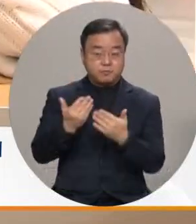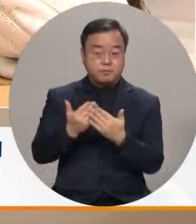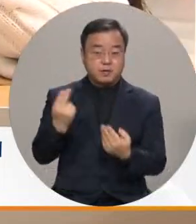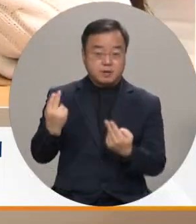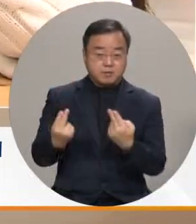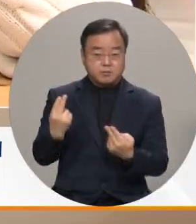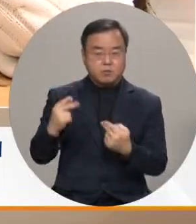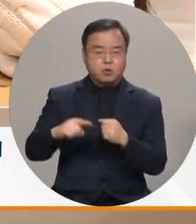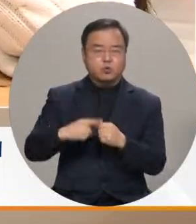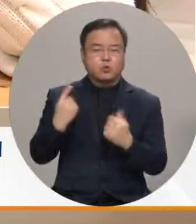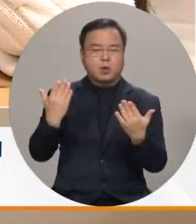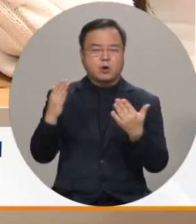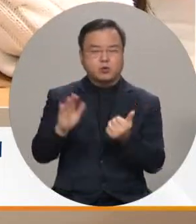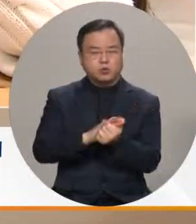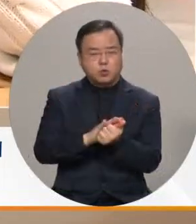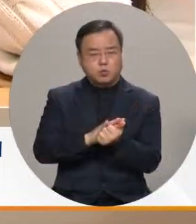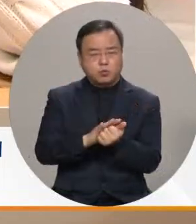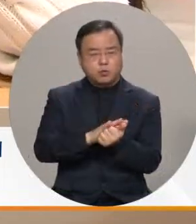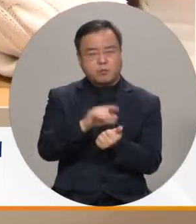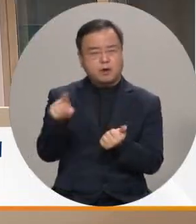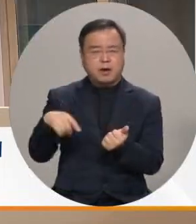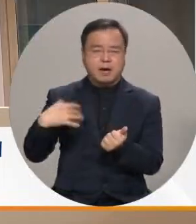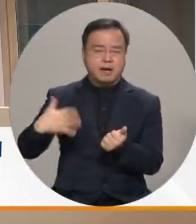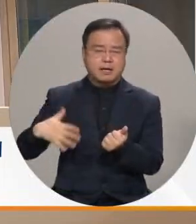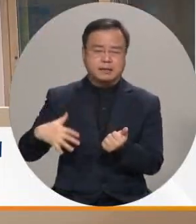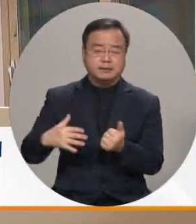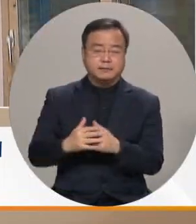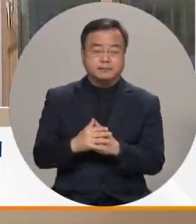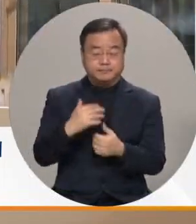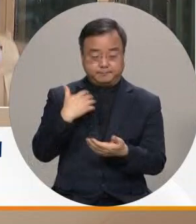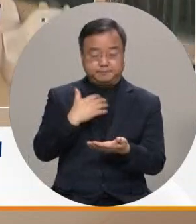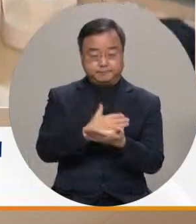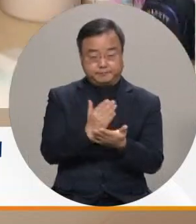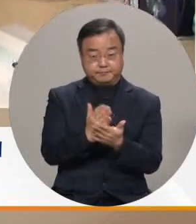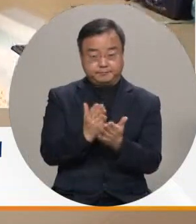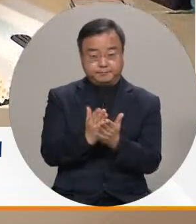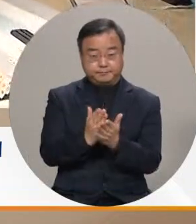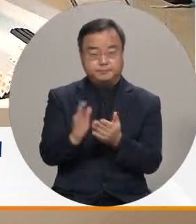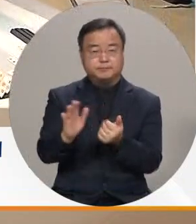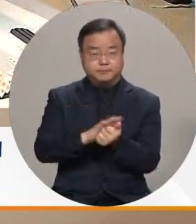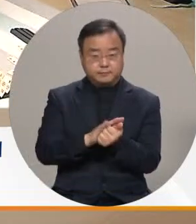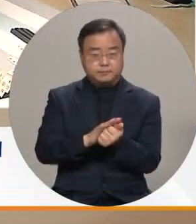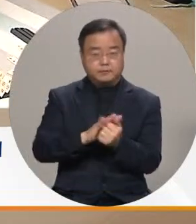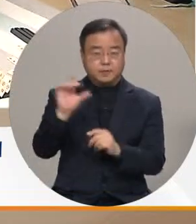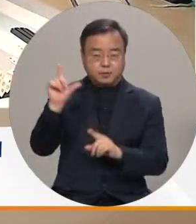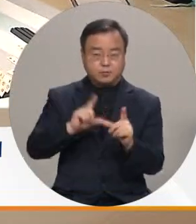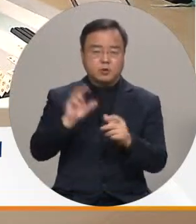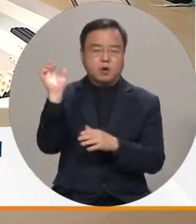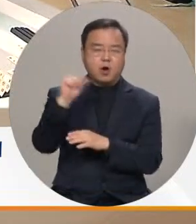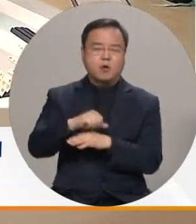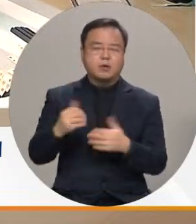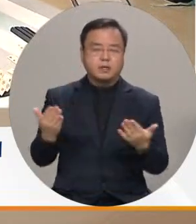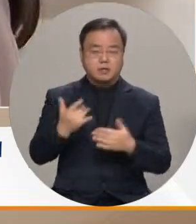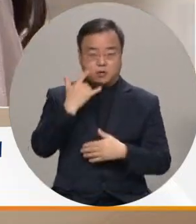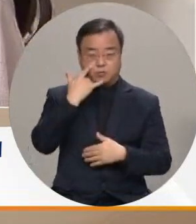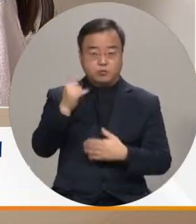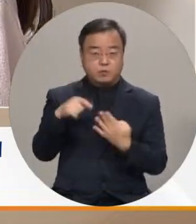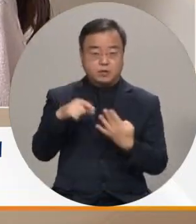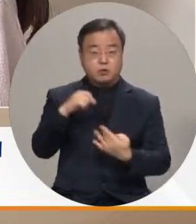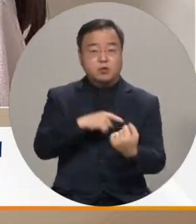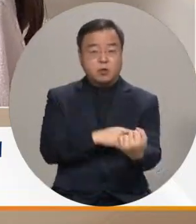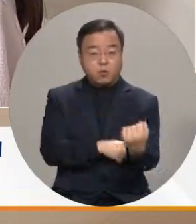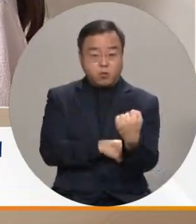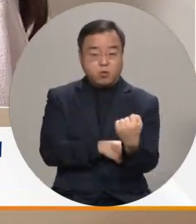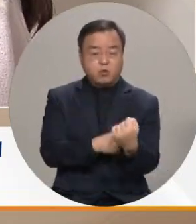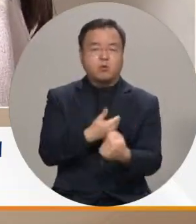돌봄은 아직 다양하지 않습니다 다양한 수요에 따른 다양한 돌봄 형태를 허용하는 것을 부모들의 선택권을 보장하는 것하고